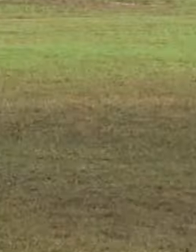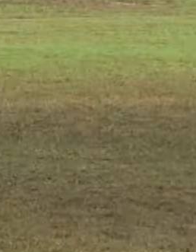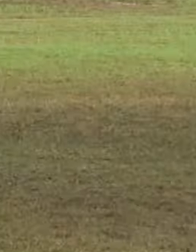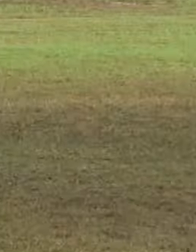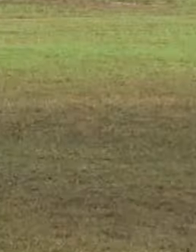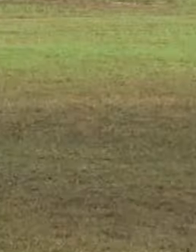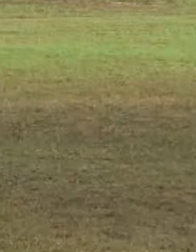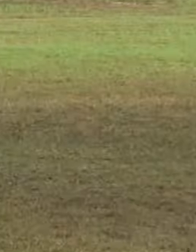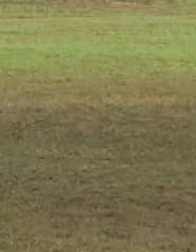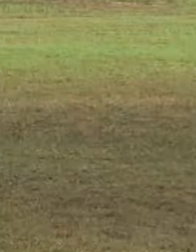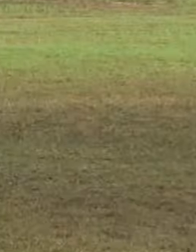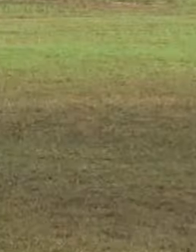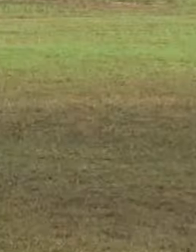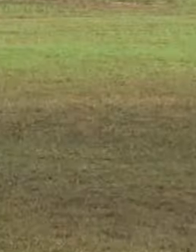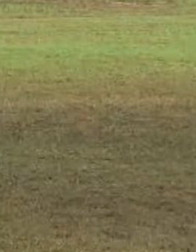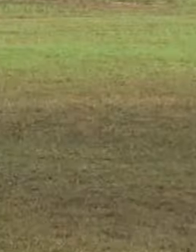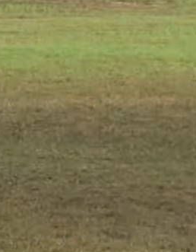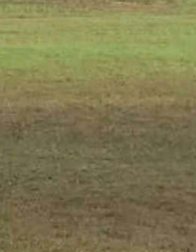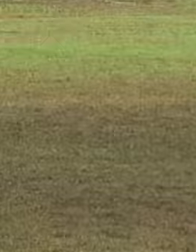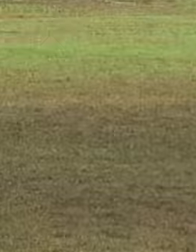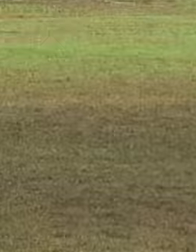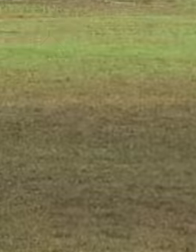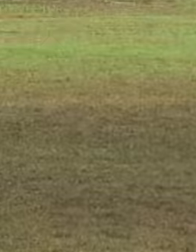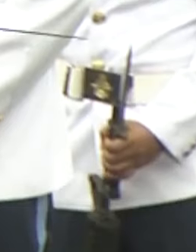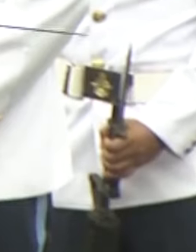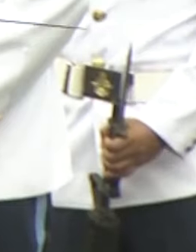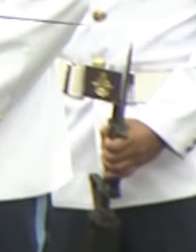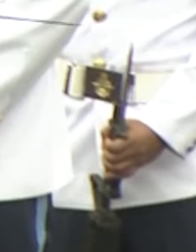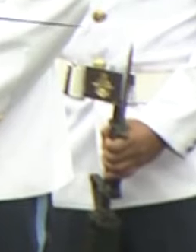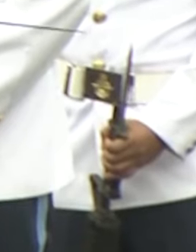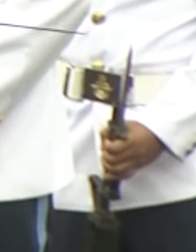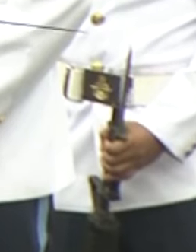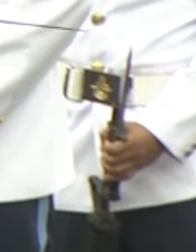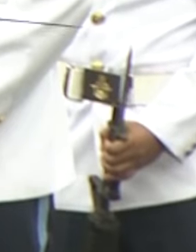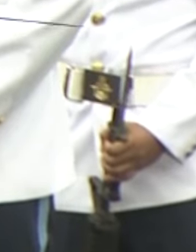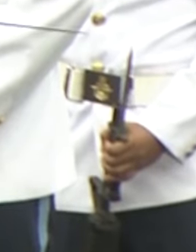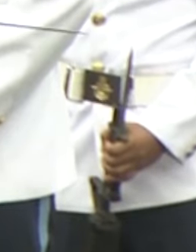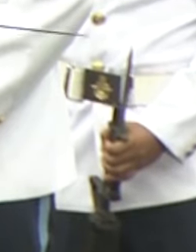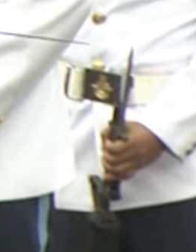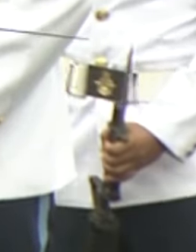Come on!